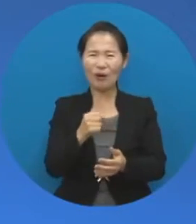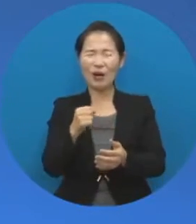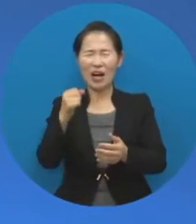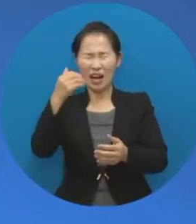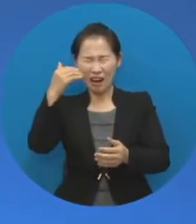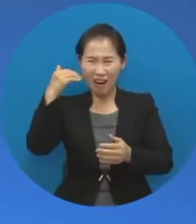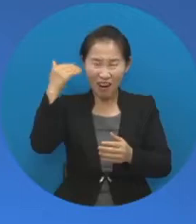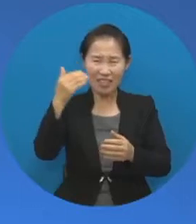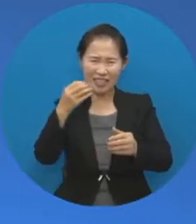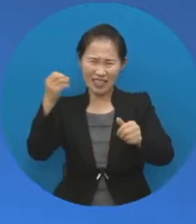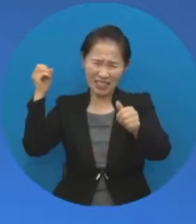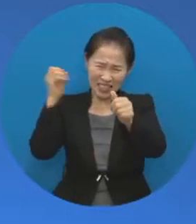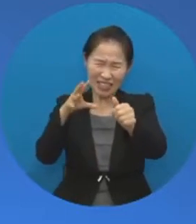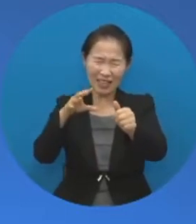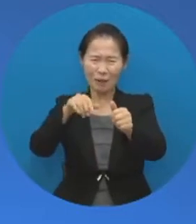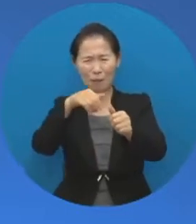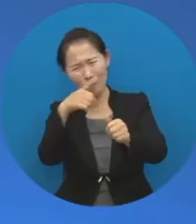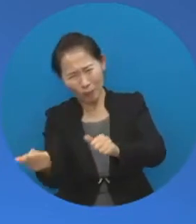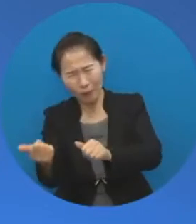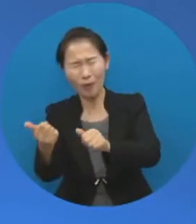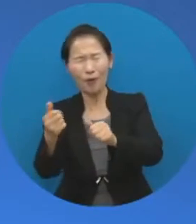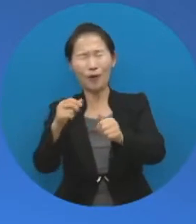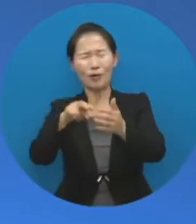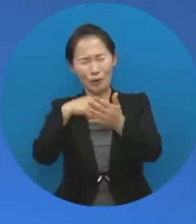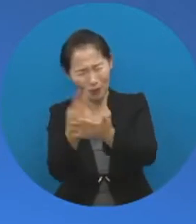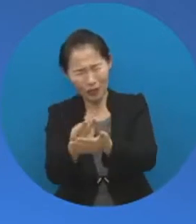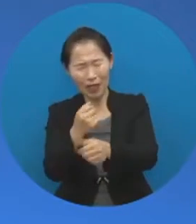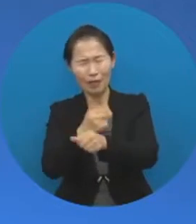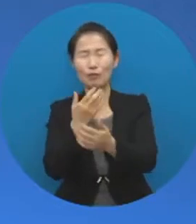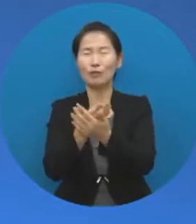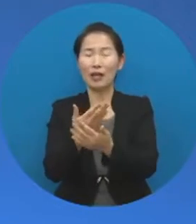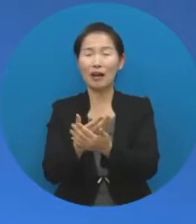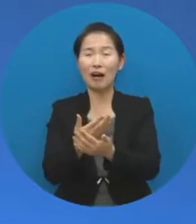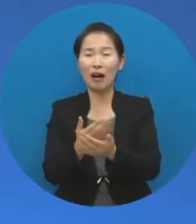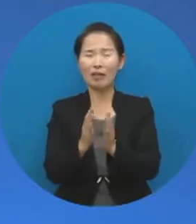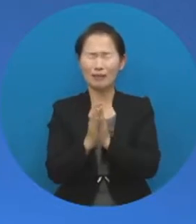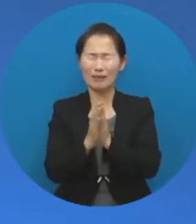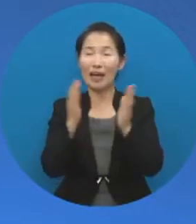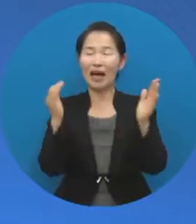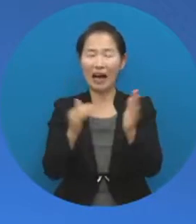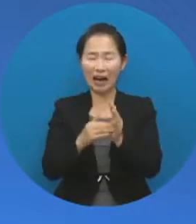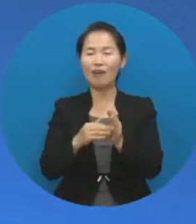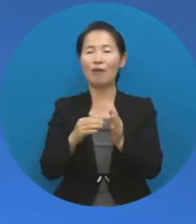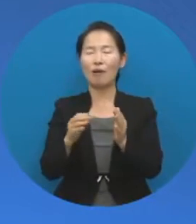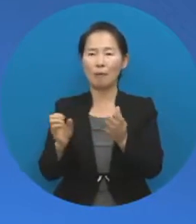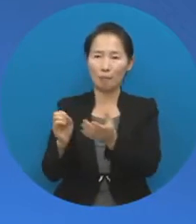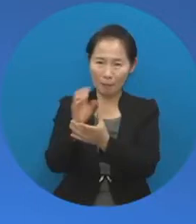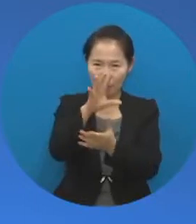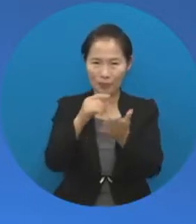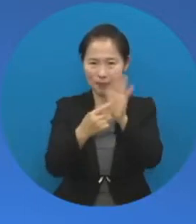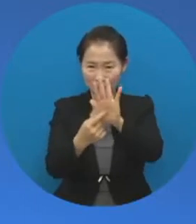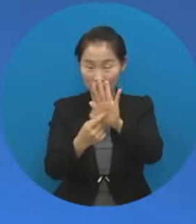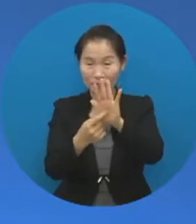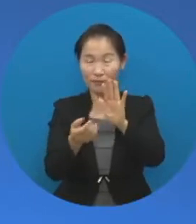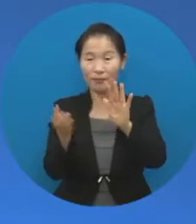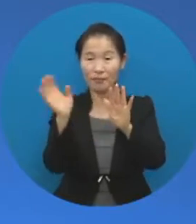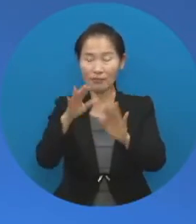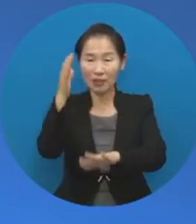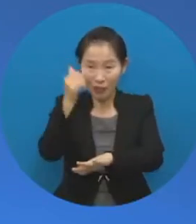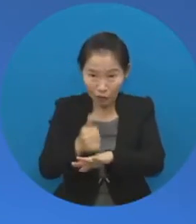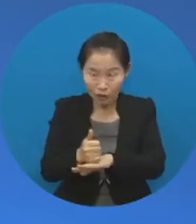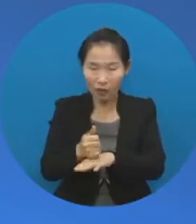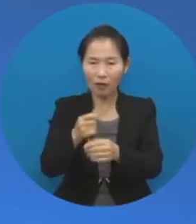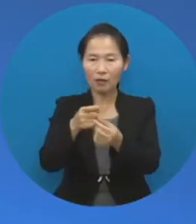기도를 했거든요. 그리고 이제 PT를 했는데 너무 놀라운 것은 그 다섯 개 회사 중에 저희가 이제 1등으로 당선이 되고